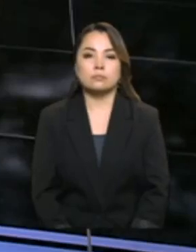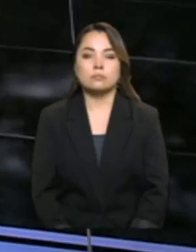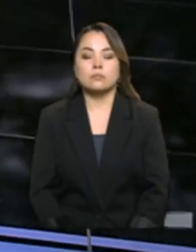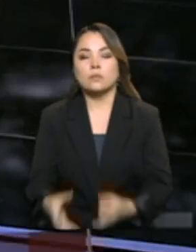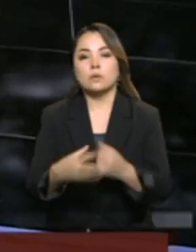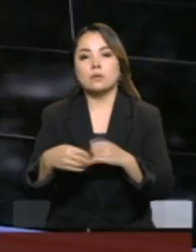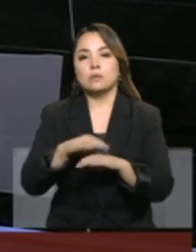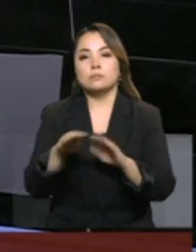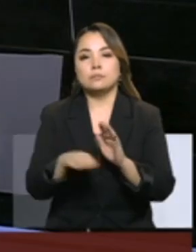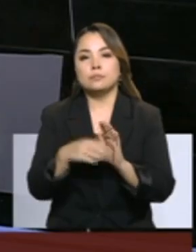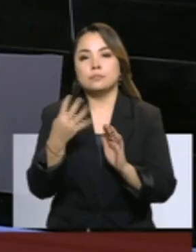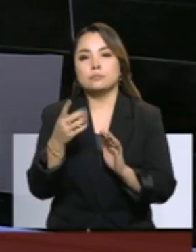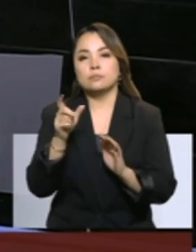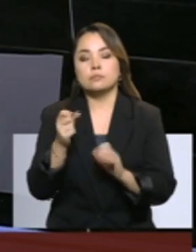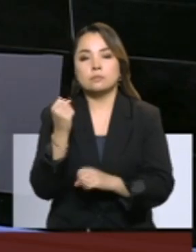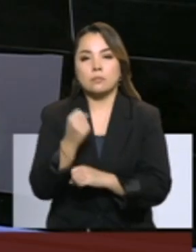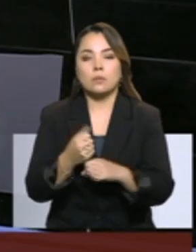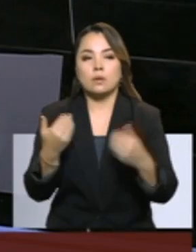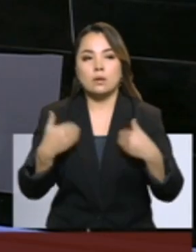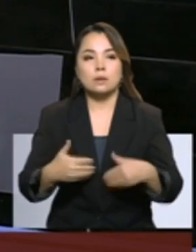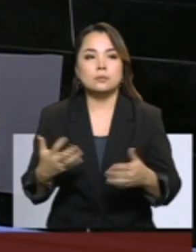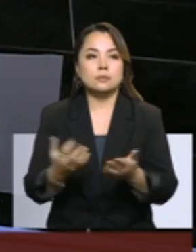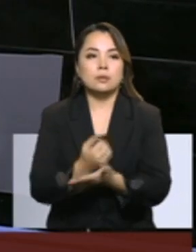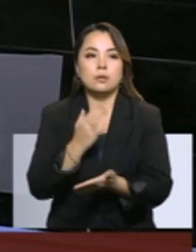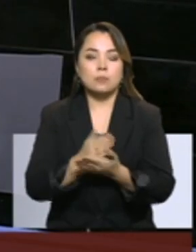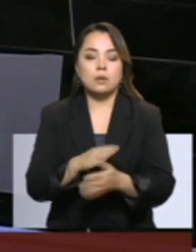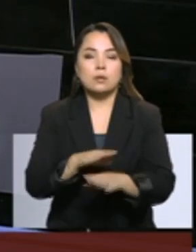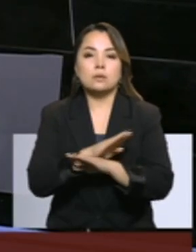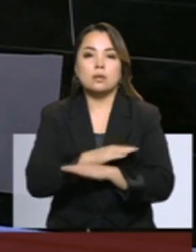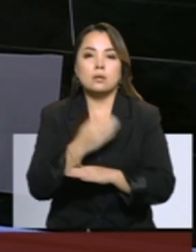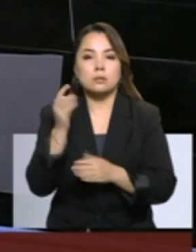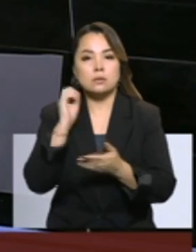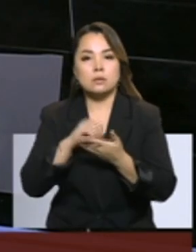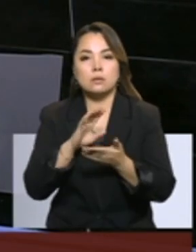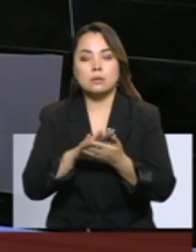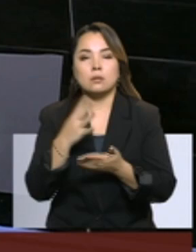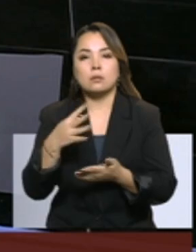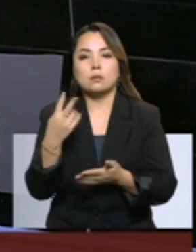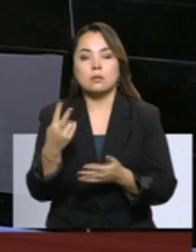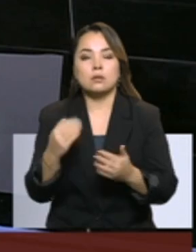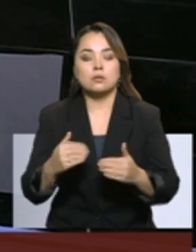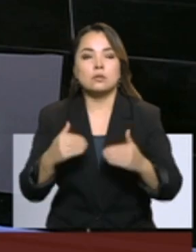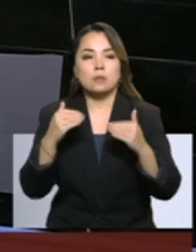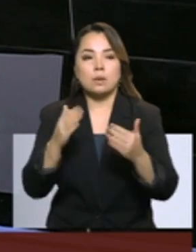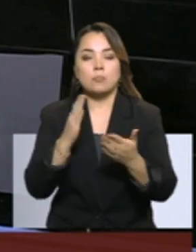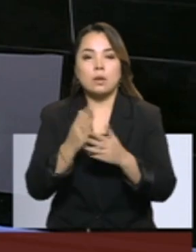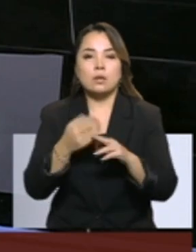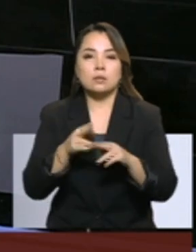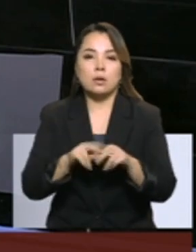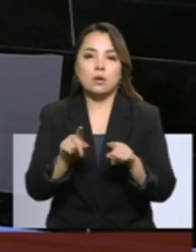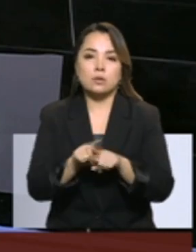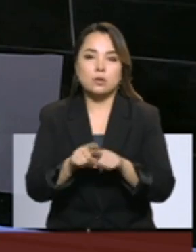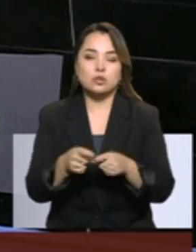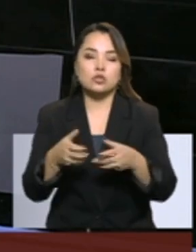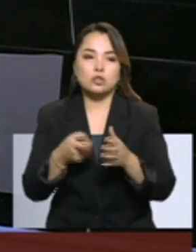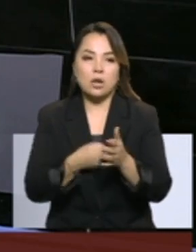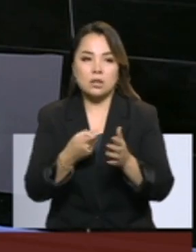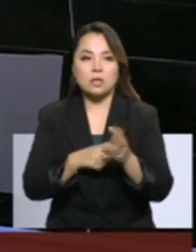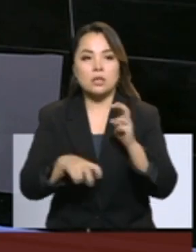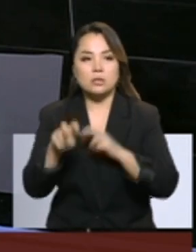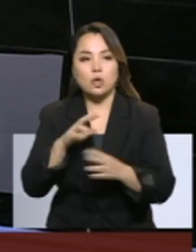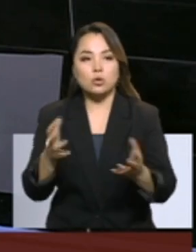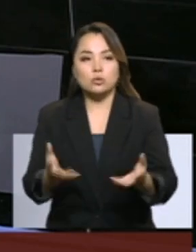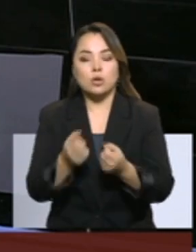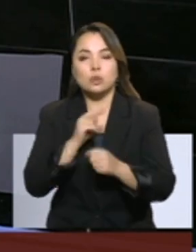Жер астында қалған тағы 4 кеншінің денесі табылды. Қаза тапқандардың саны 42-ге жетті. Шахтада іздеу құтқару жұмыстары